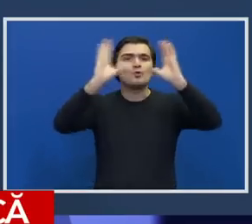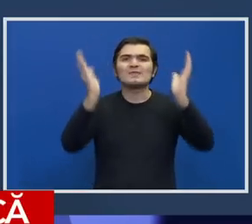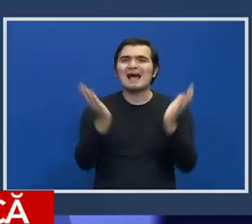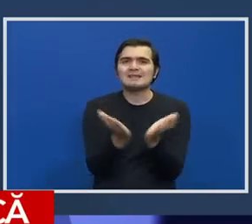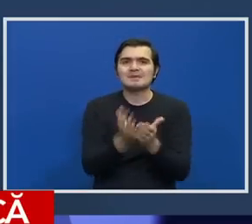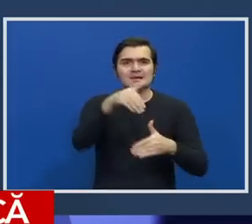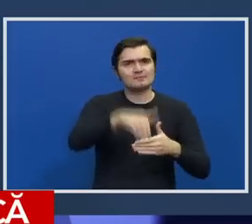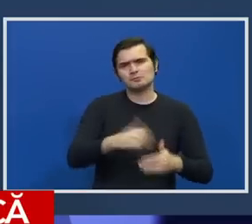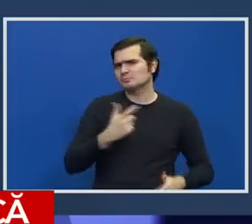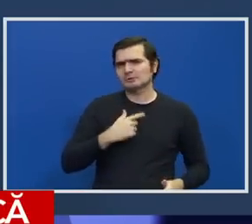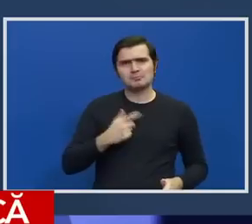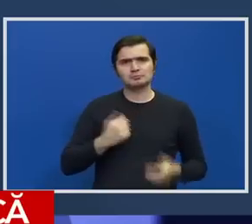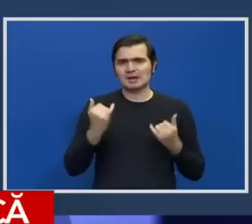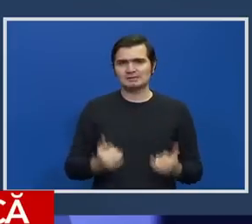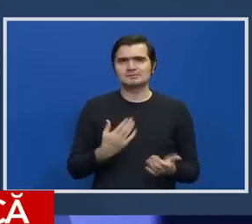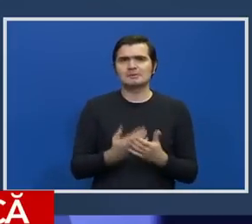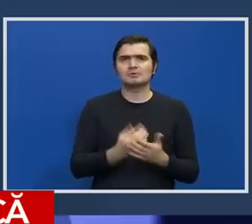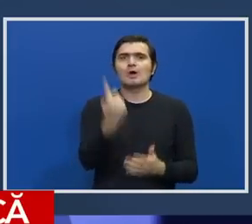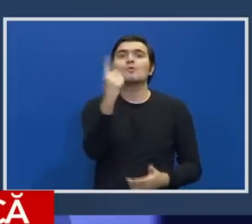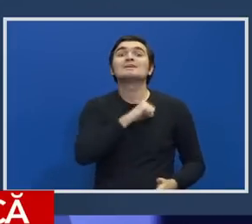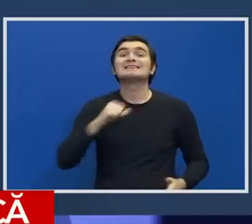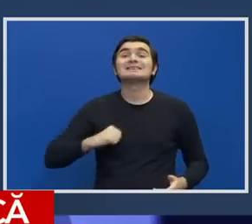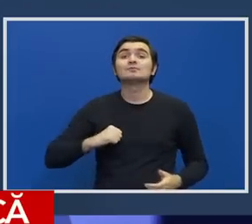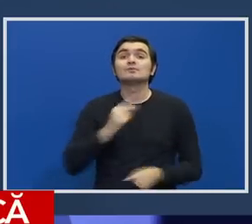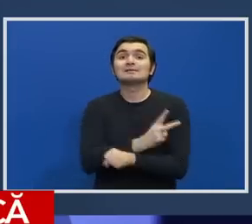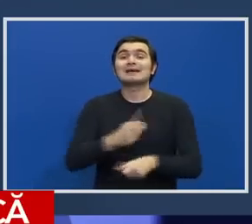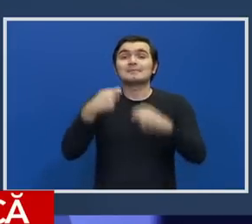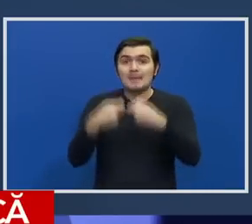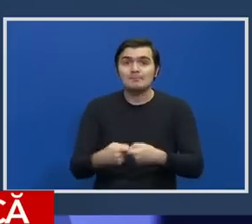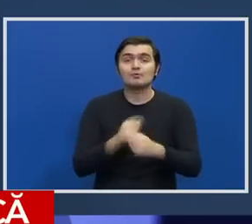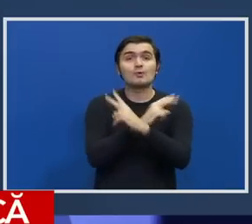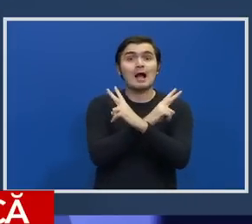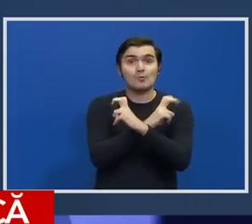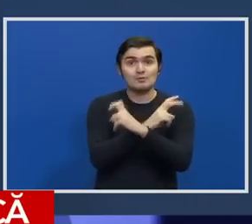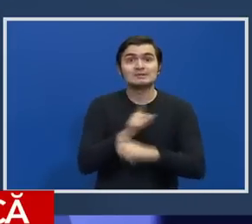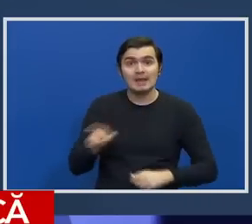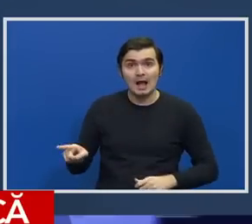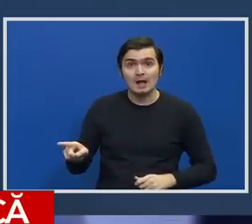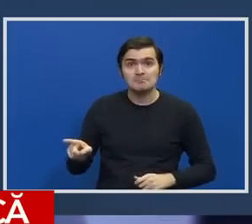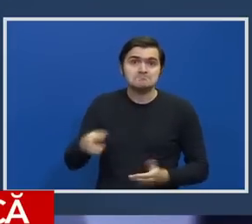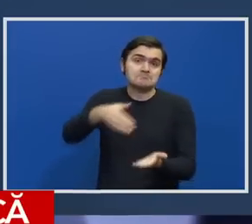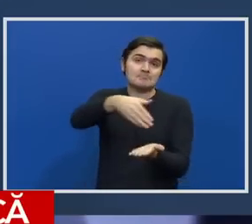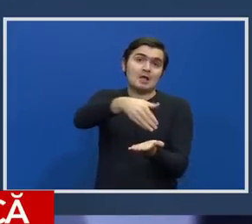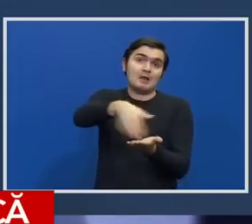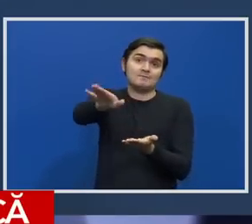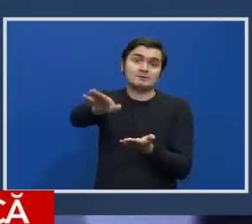unanimitatea nu a fost posibilă astăzi în contextul în care un singur stat membru Austria